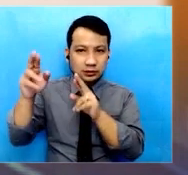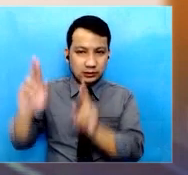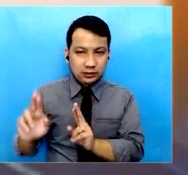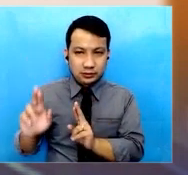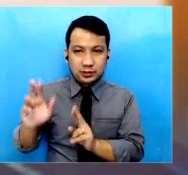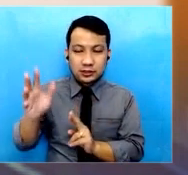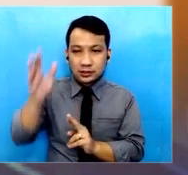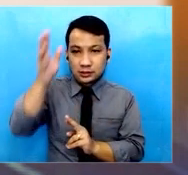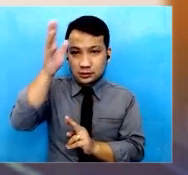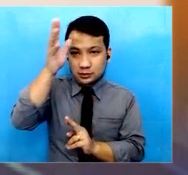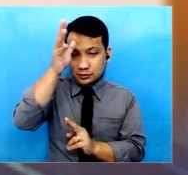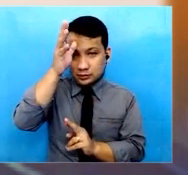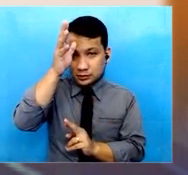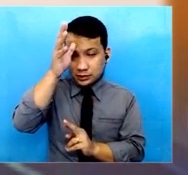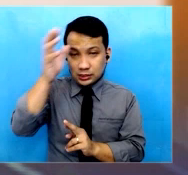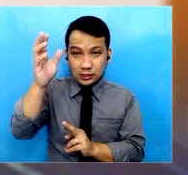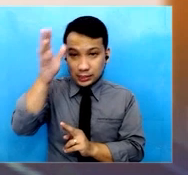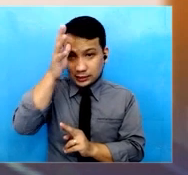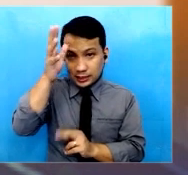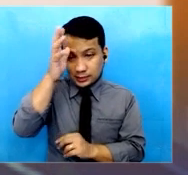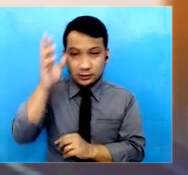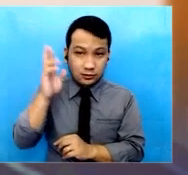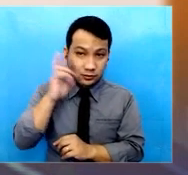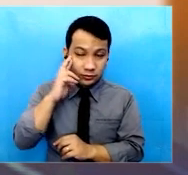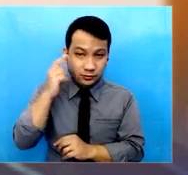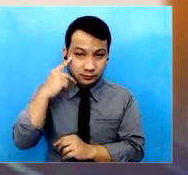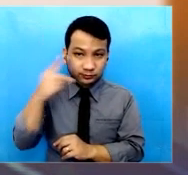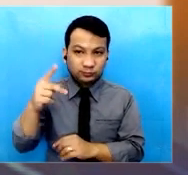Kylie na si Robin Padilla. Pero hindi